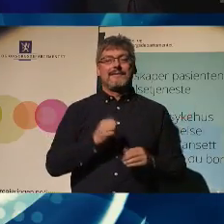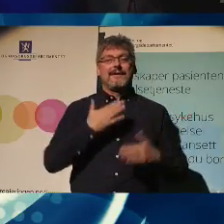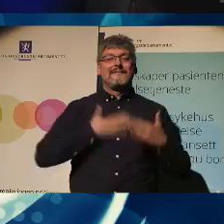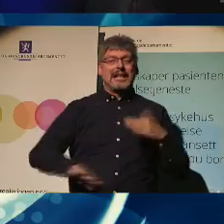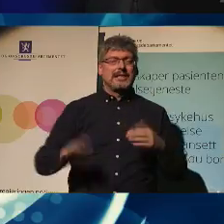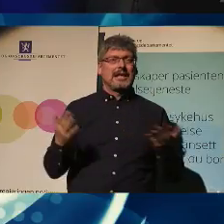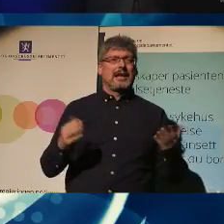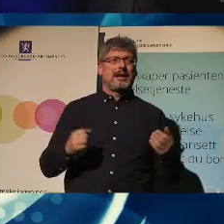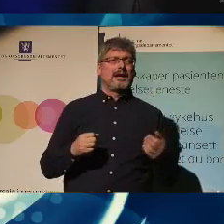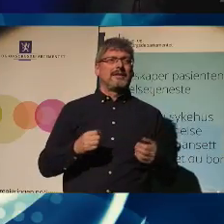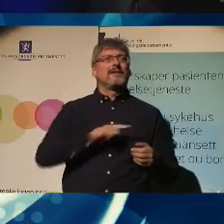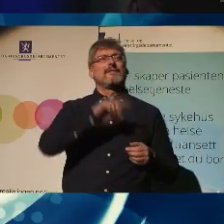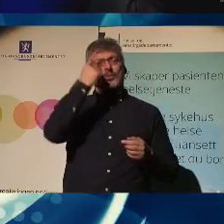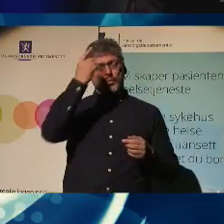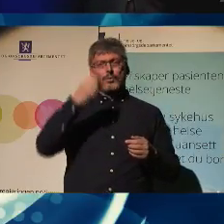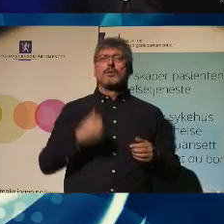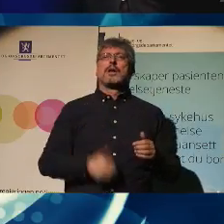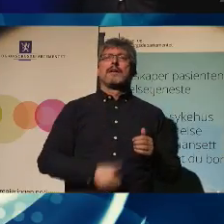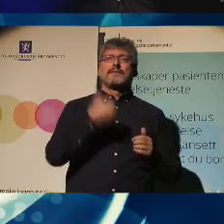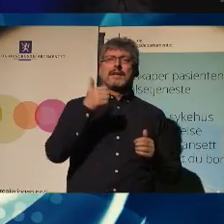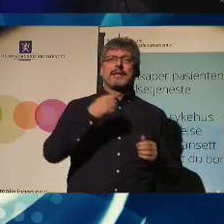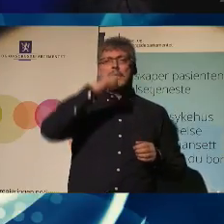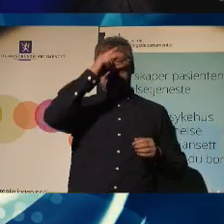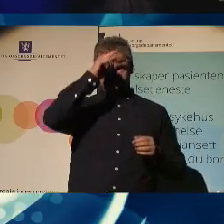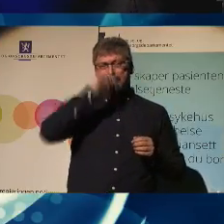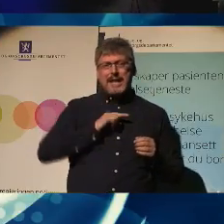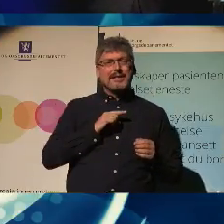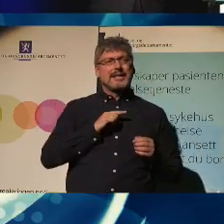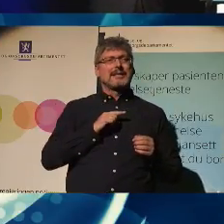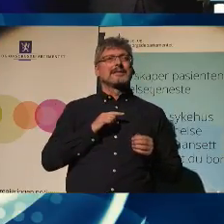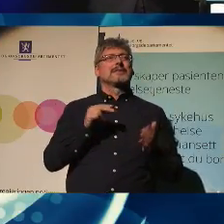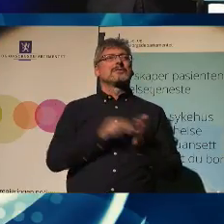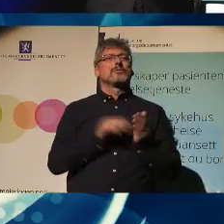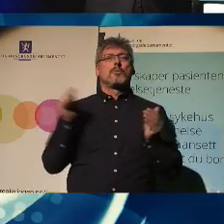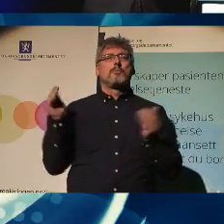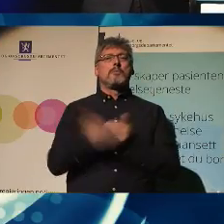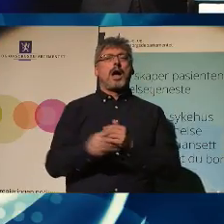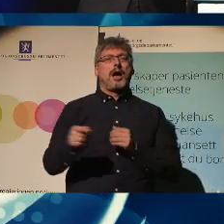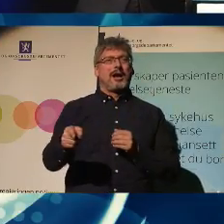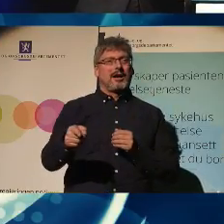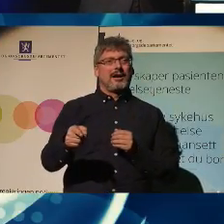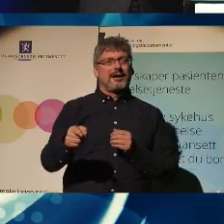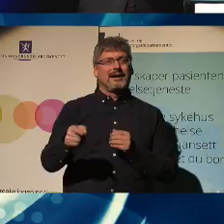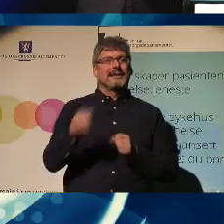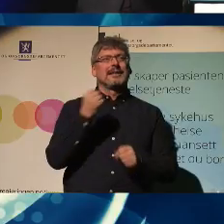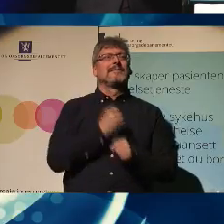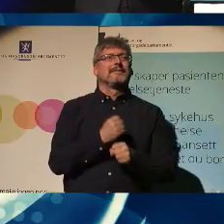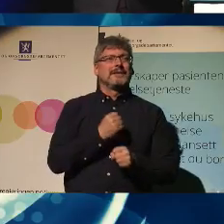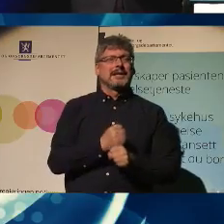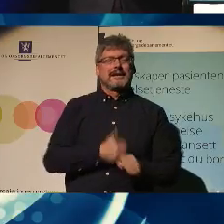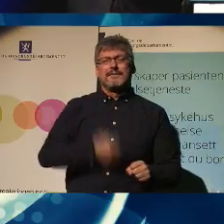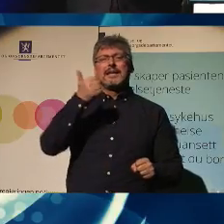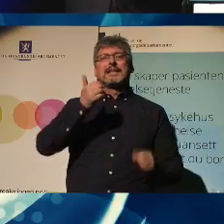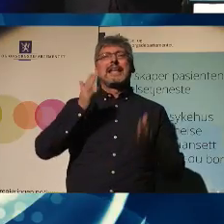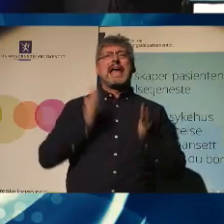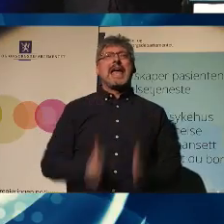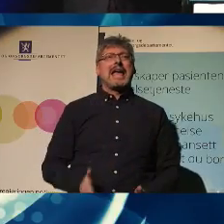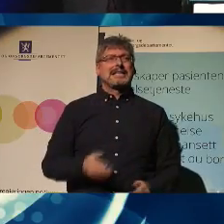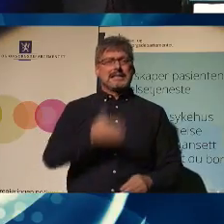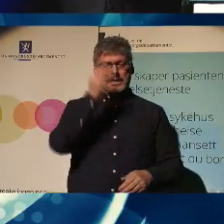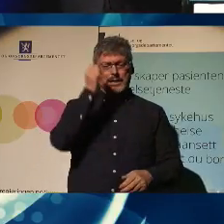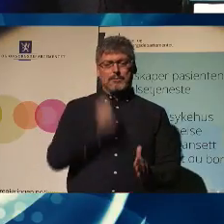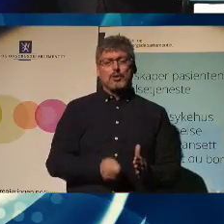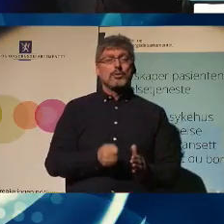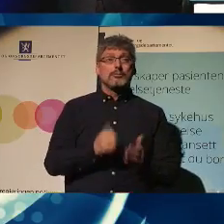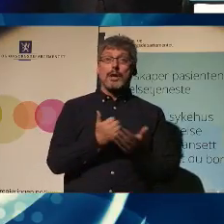vi tror jo at det viktig at det mennesker som står bak de virkelige, viktige etiske beslutningene. Men det